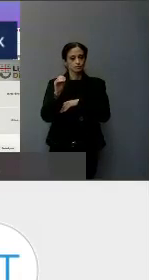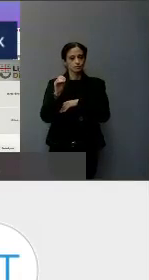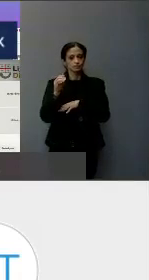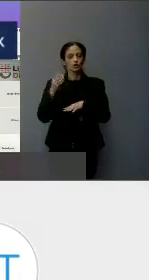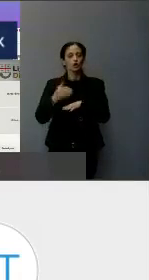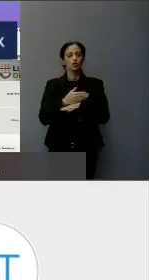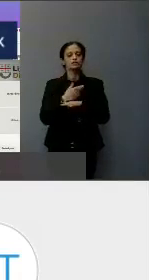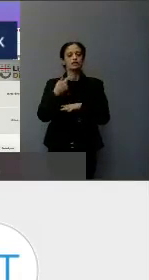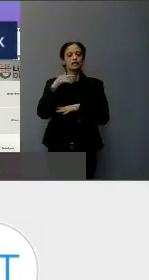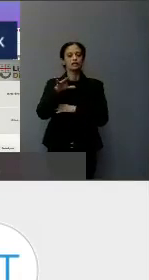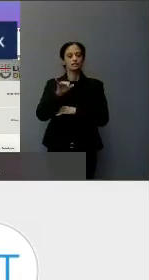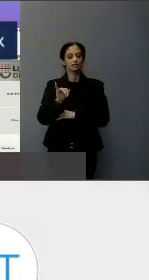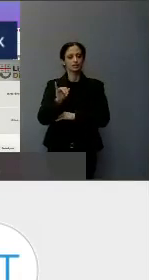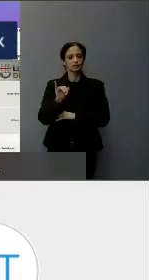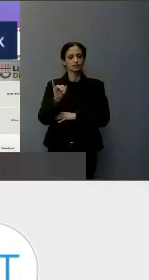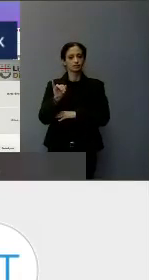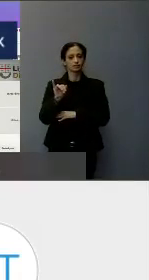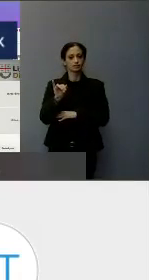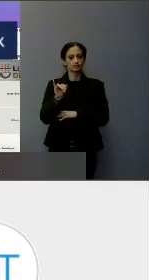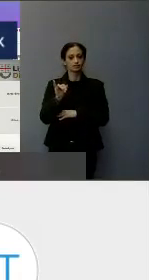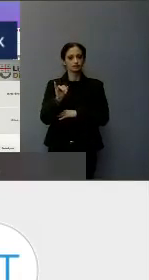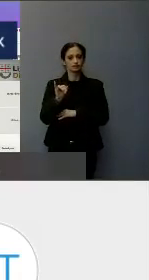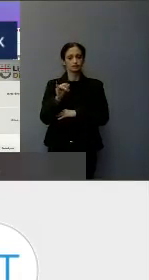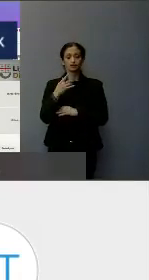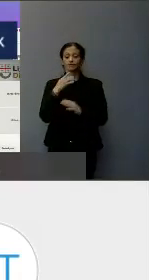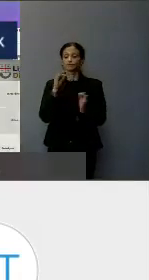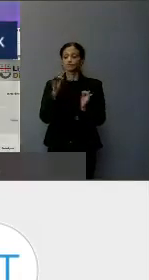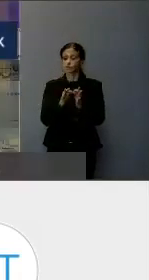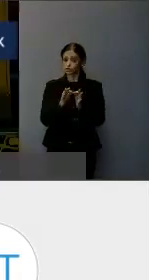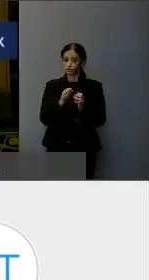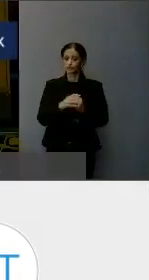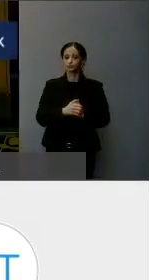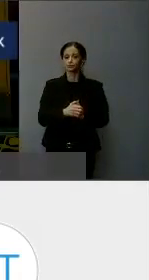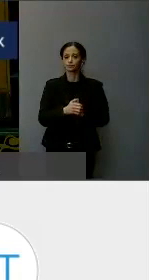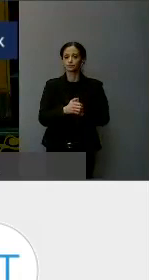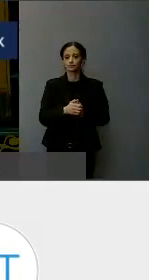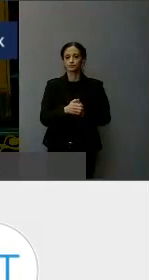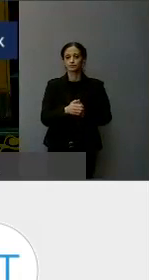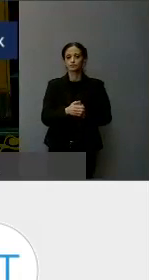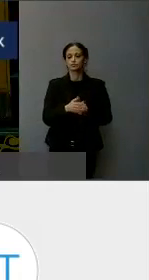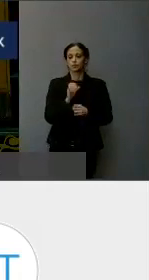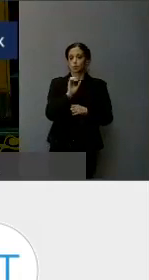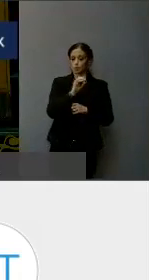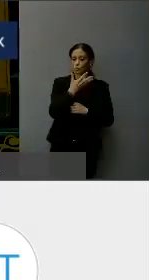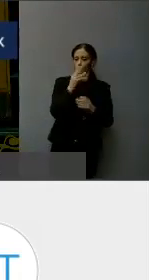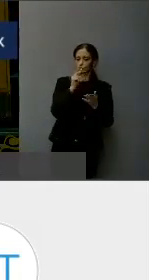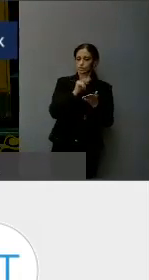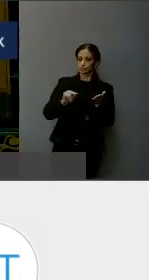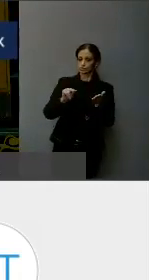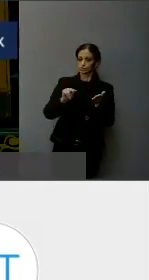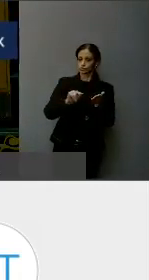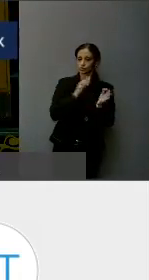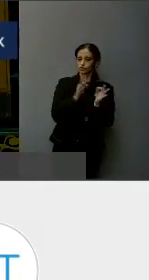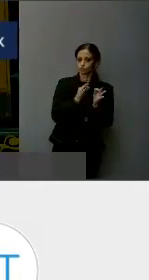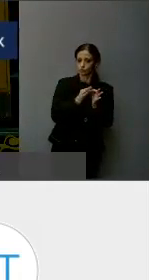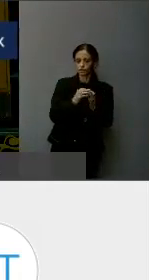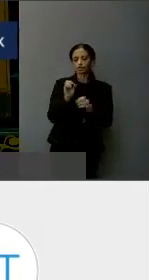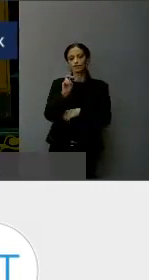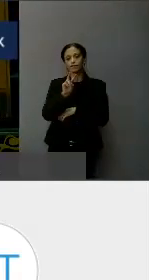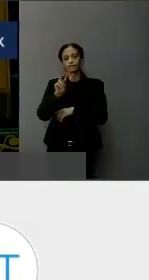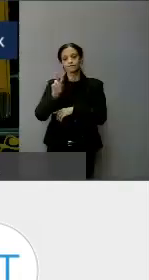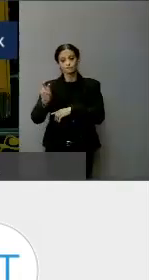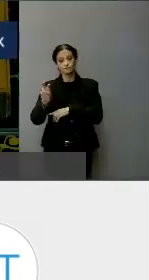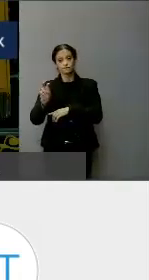consigliera tini pure volée 15 voti cevoli venti